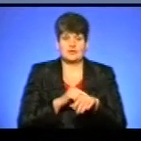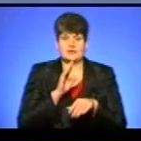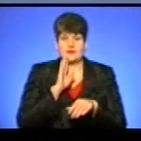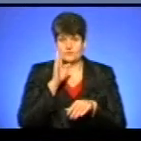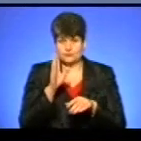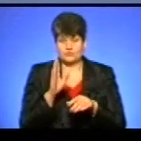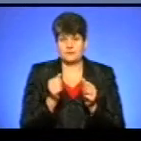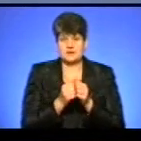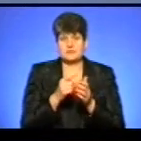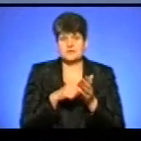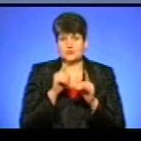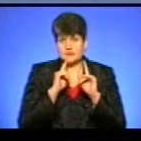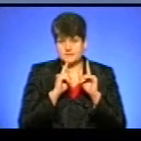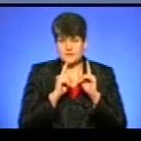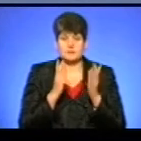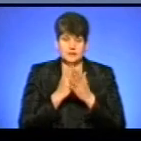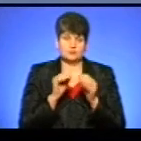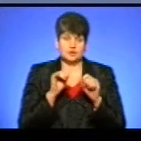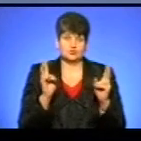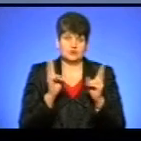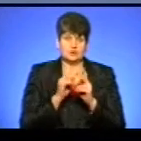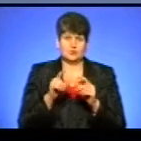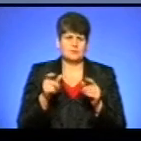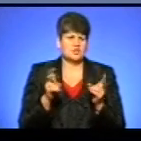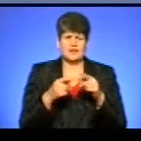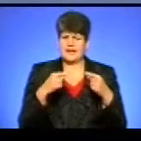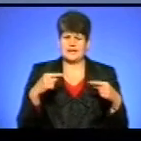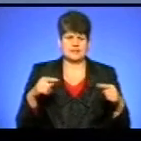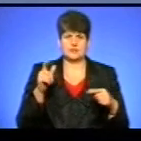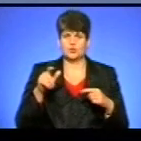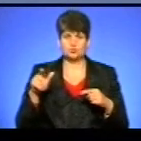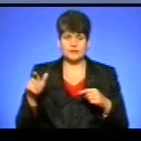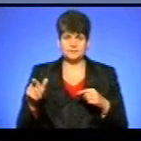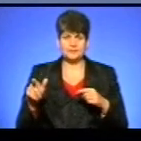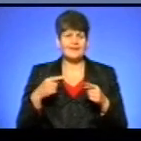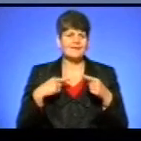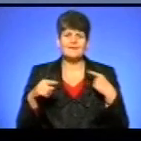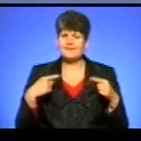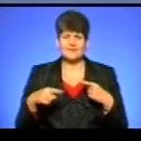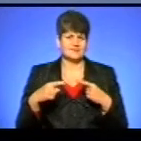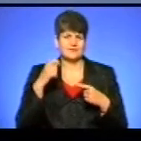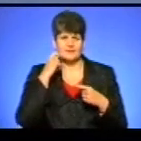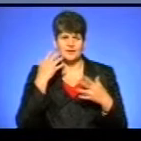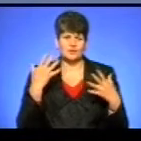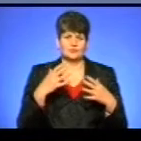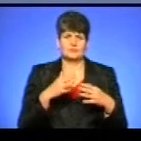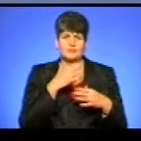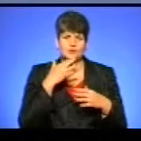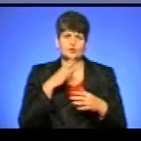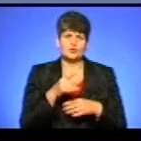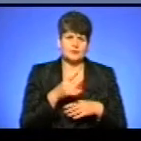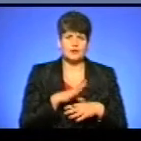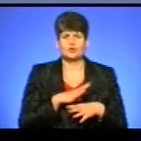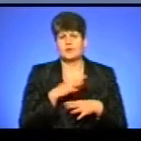Сьогодні ми мали можливість зустрітися з людьми, туди прийшли різні люди, різних вікових категорій. Там були багато і тернополян, багато